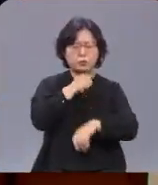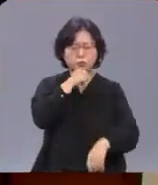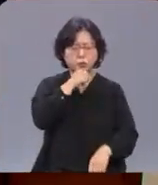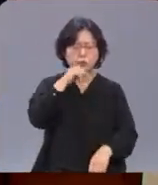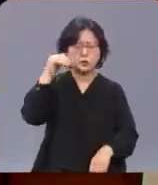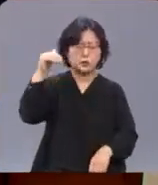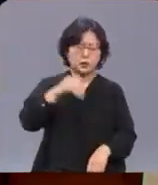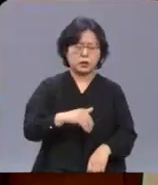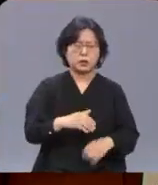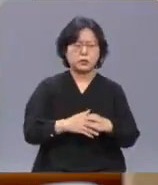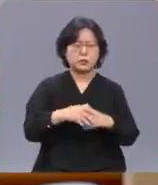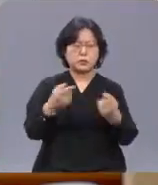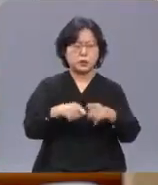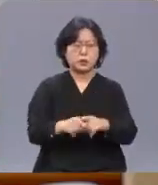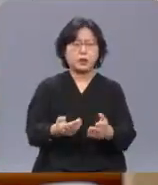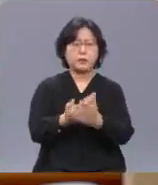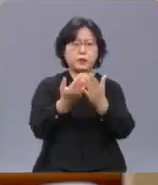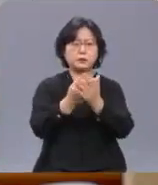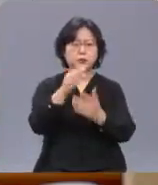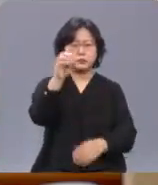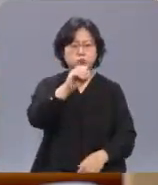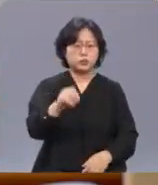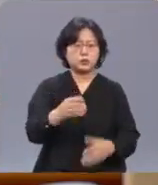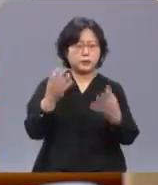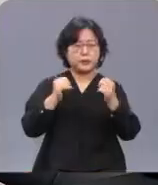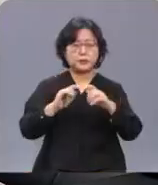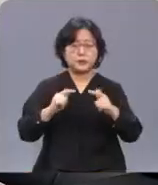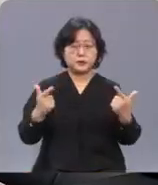줄었고 상생과제 비중도 높지 않다는 겁니다.